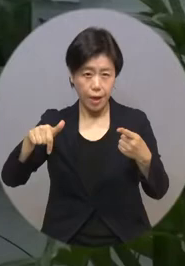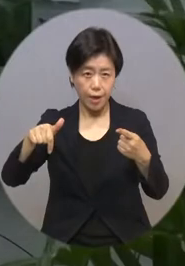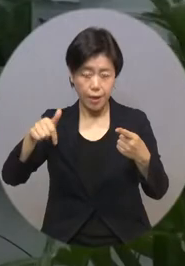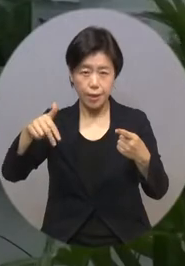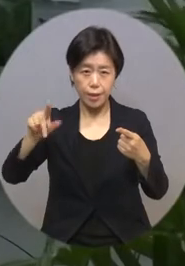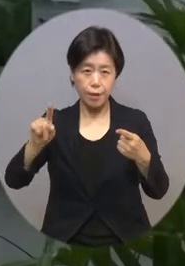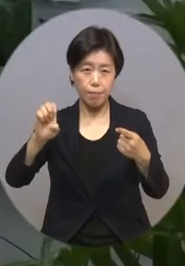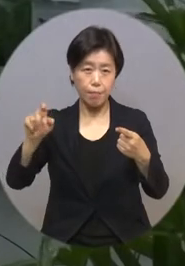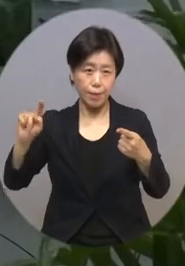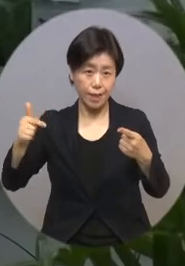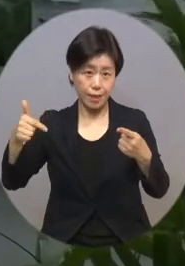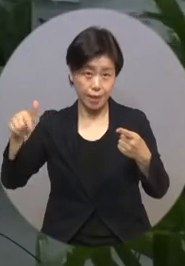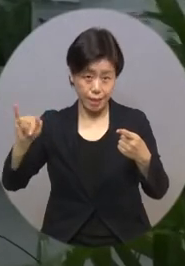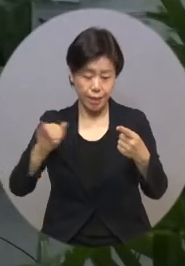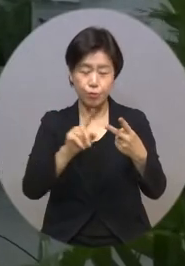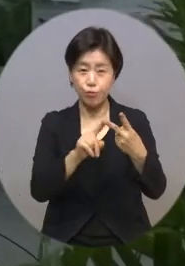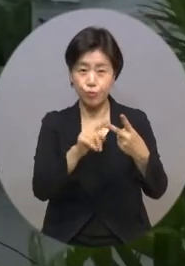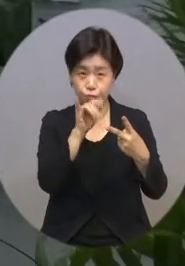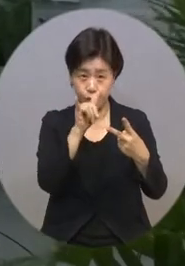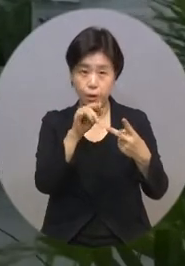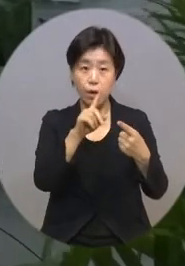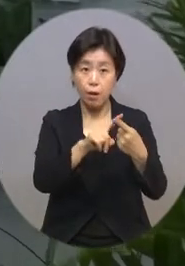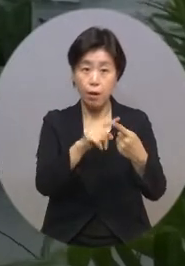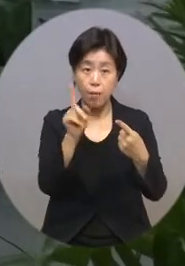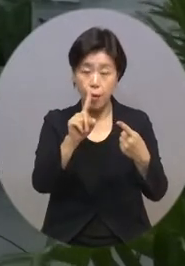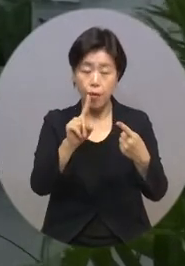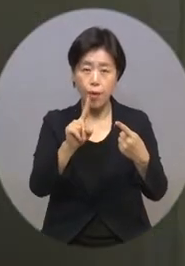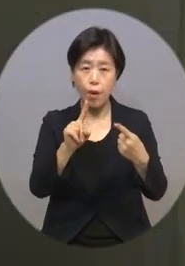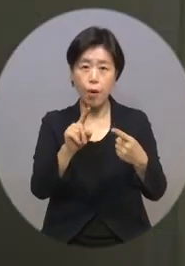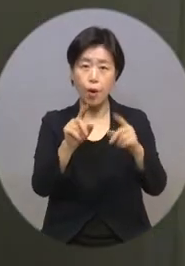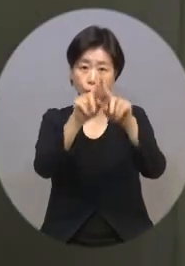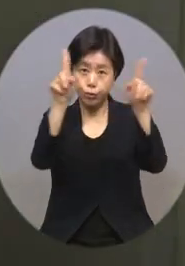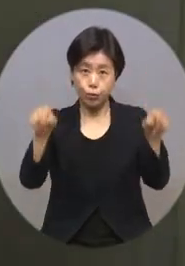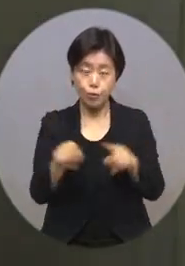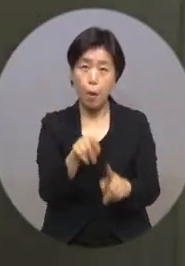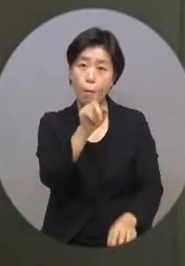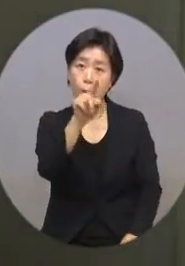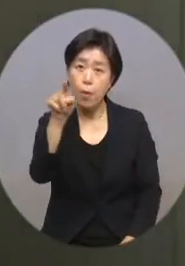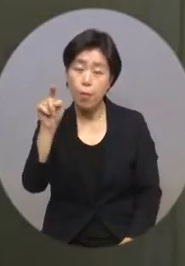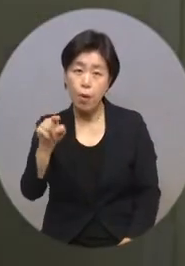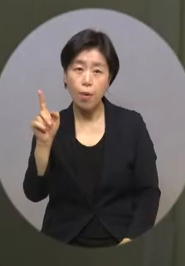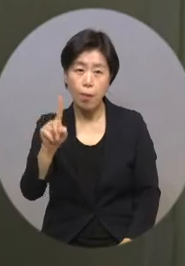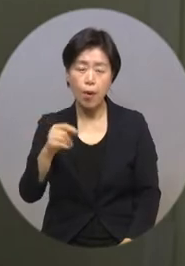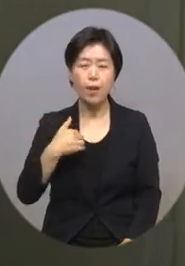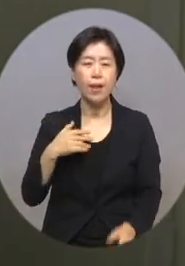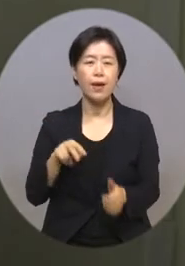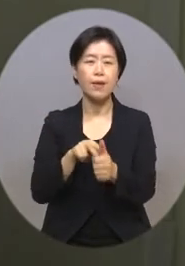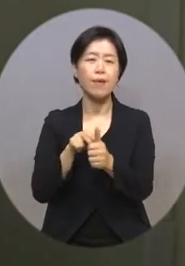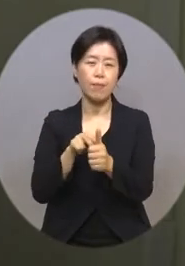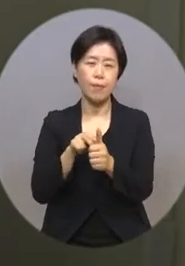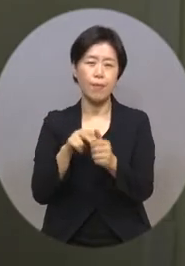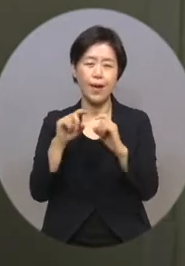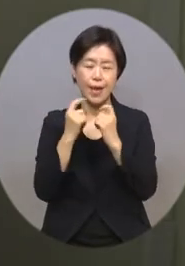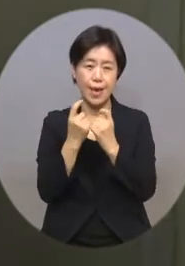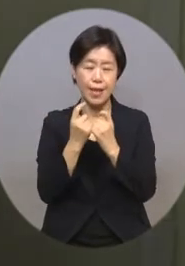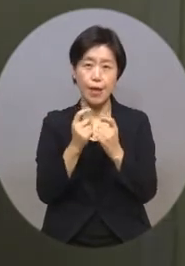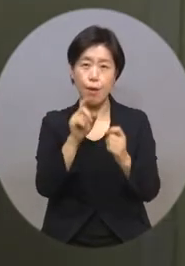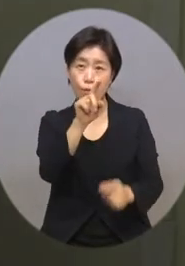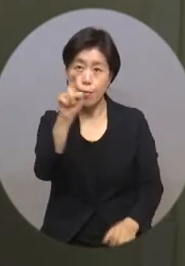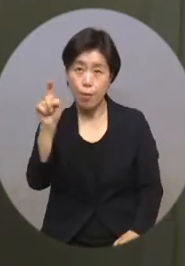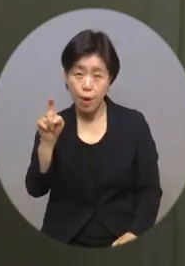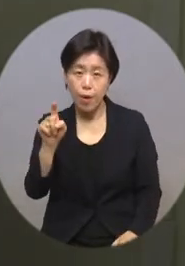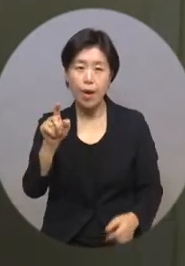통해 성별, 연령, 관심 분야, 기분 상태 등의 정보를 입력하면 취향에 맞는 도서를